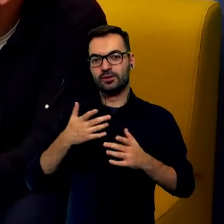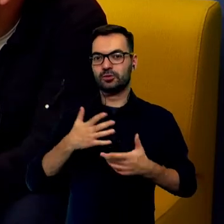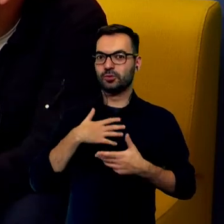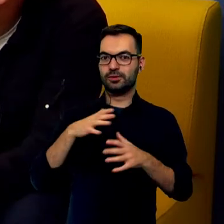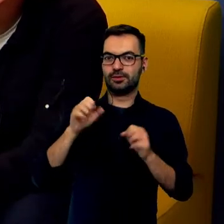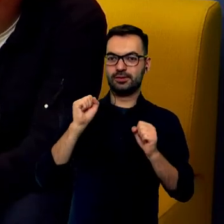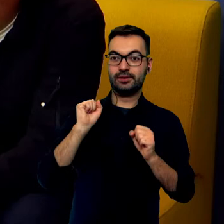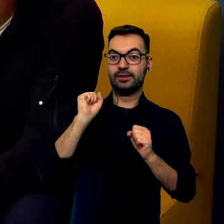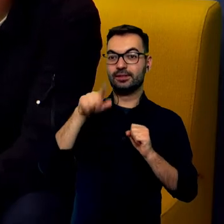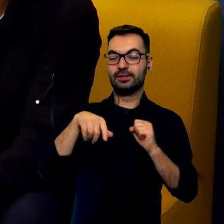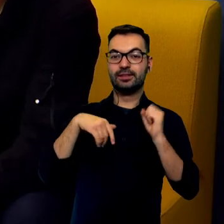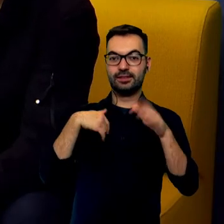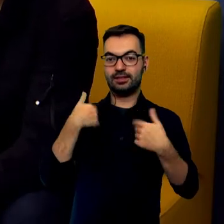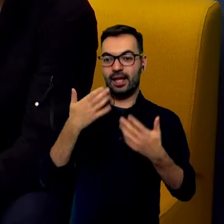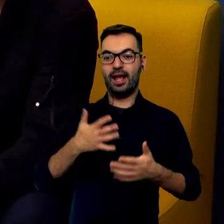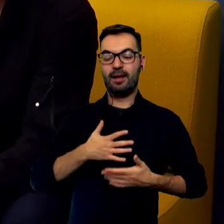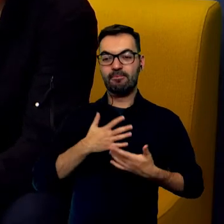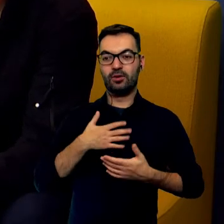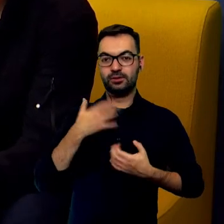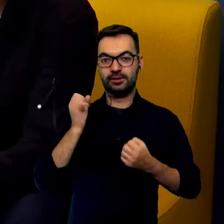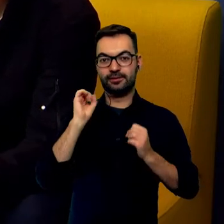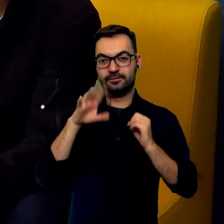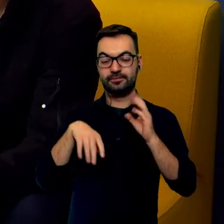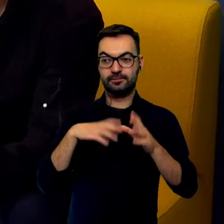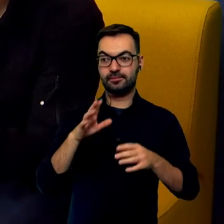podrzuca ci emocje